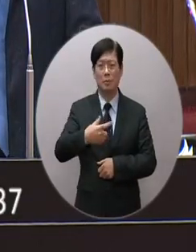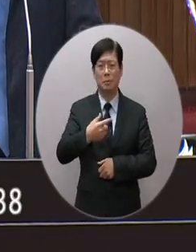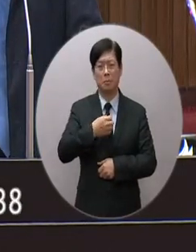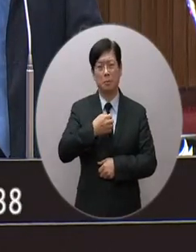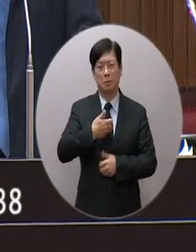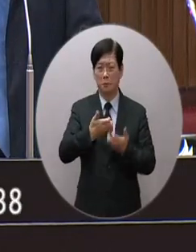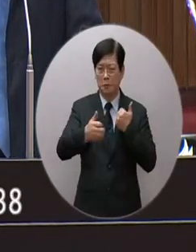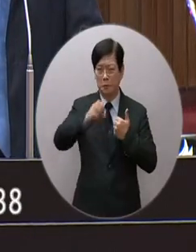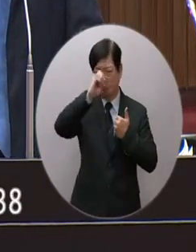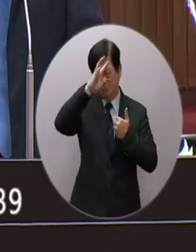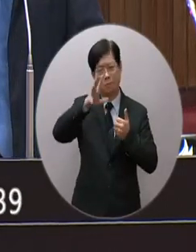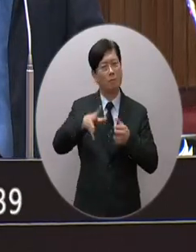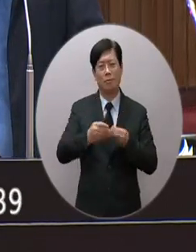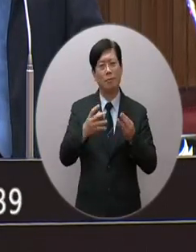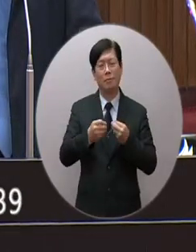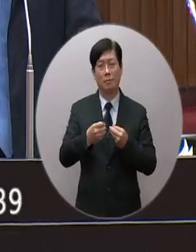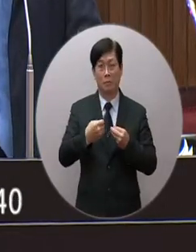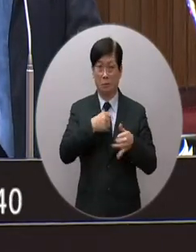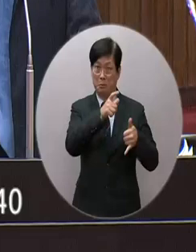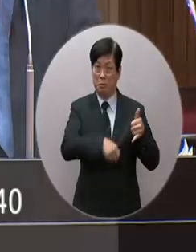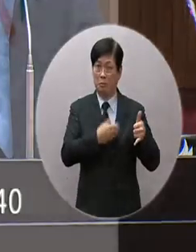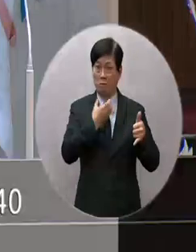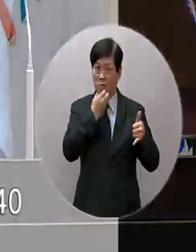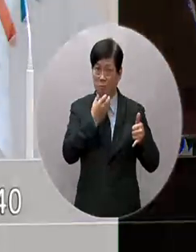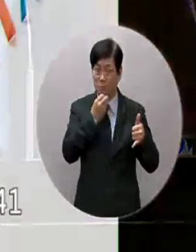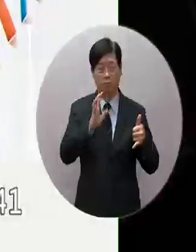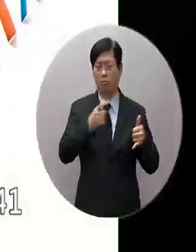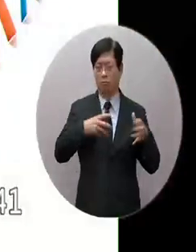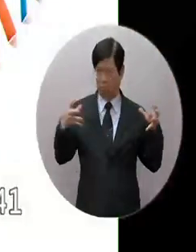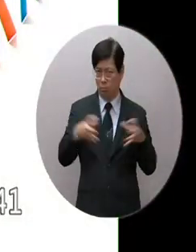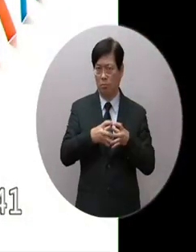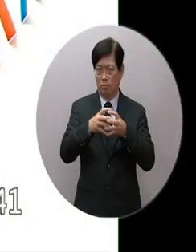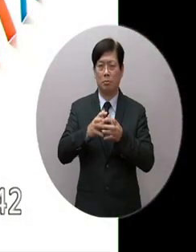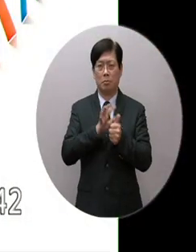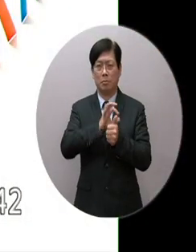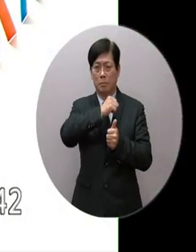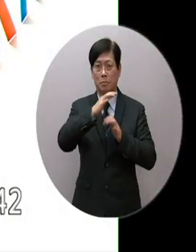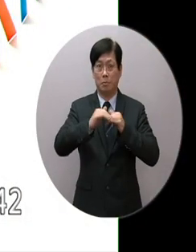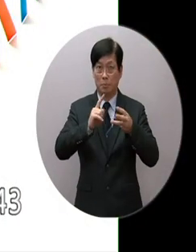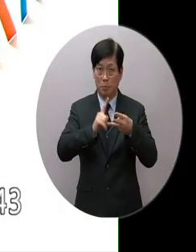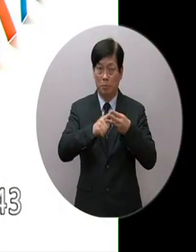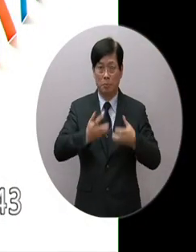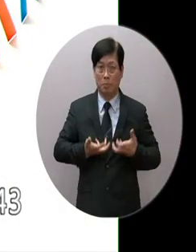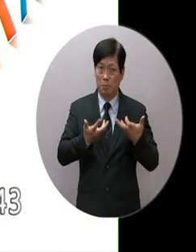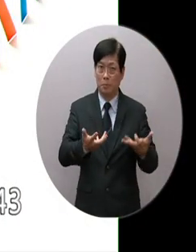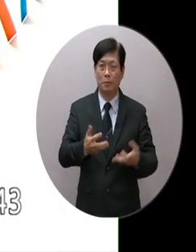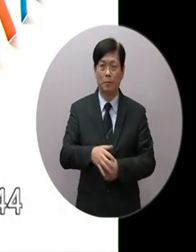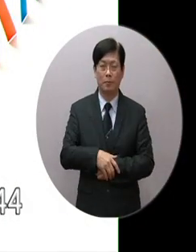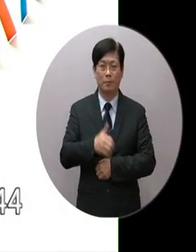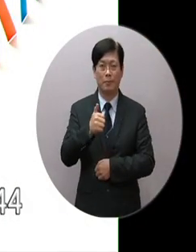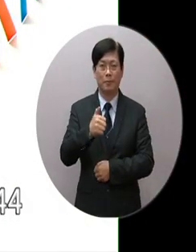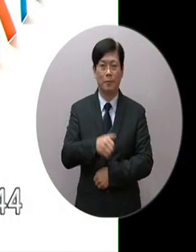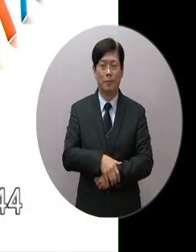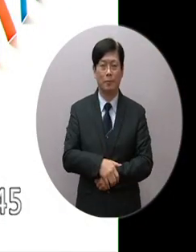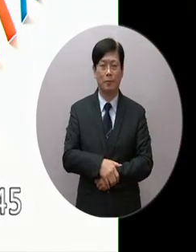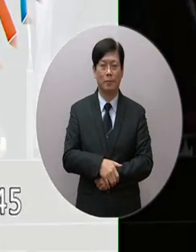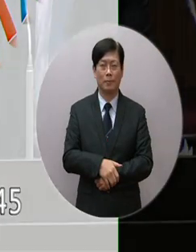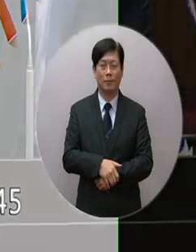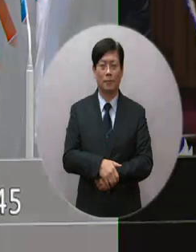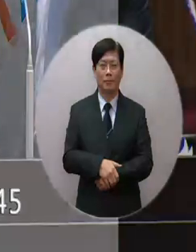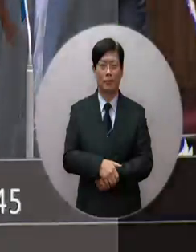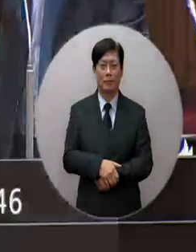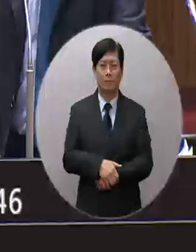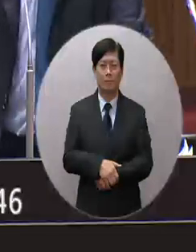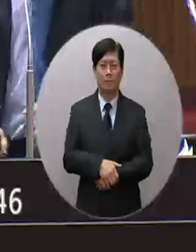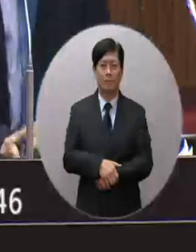派，啊，唔通为个人的利益，咱做回来为台湾的民主来拍拼，感谢。 哦，多谢侯委